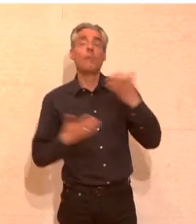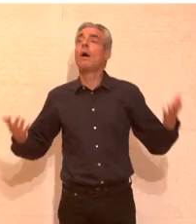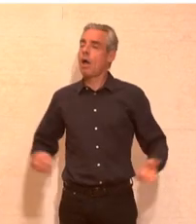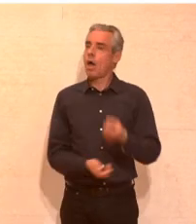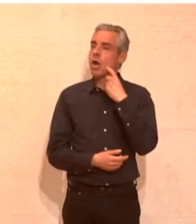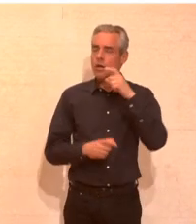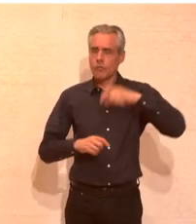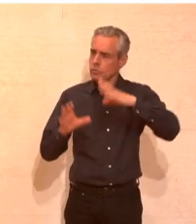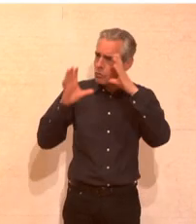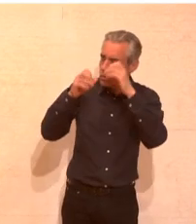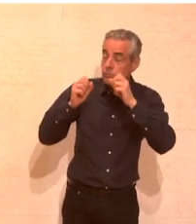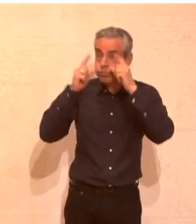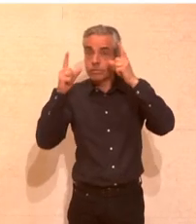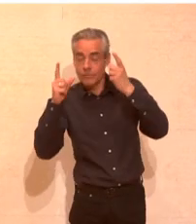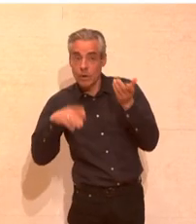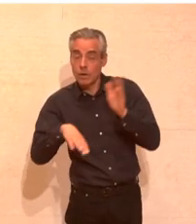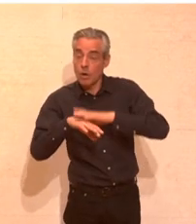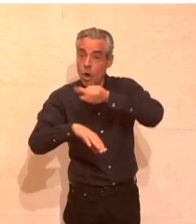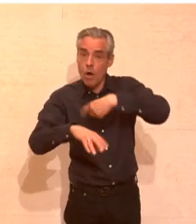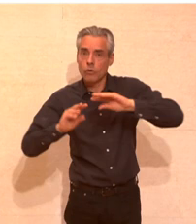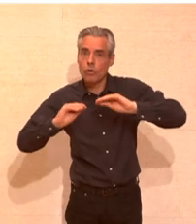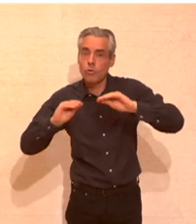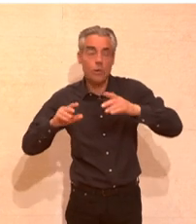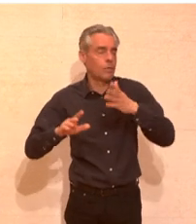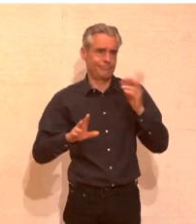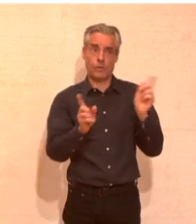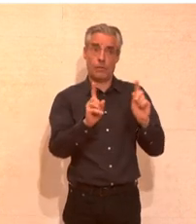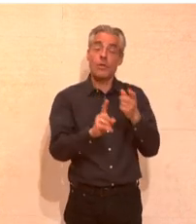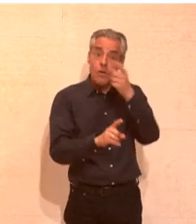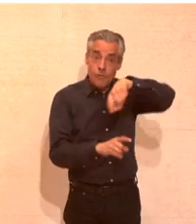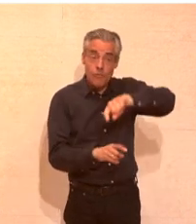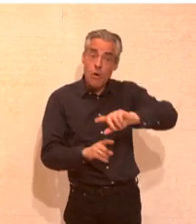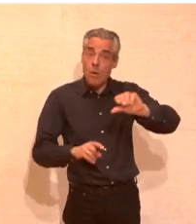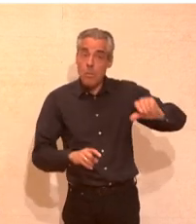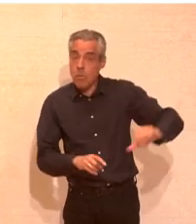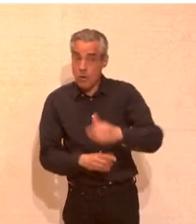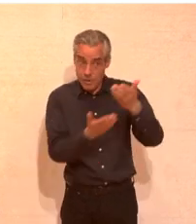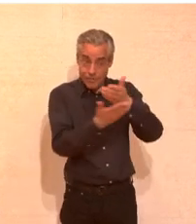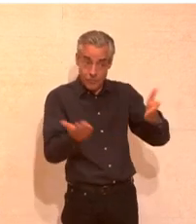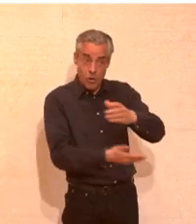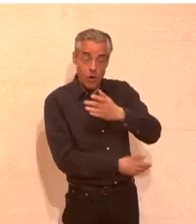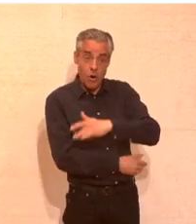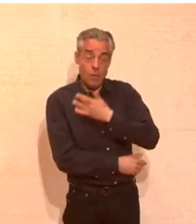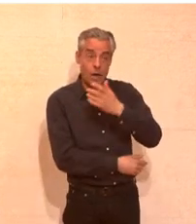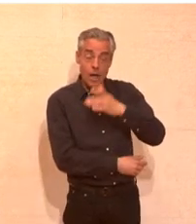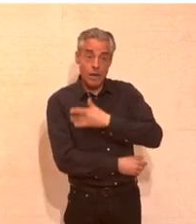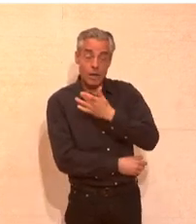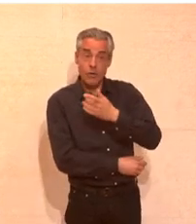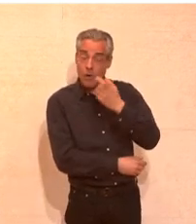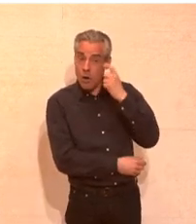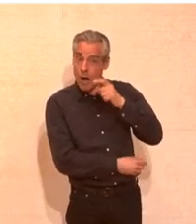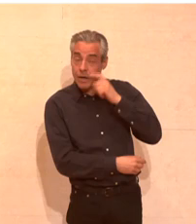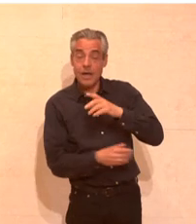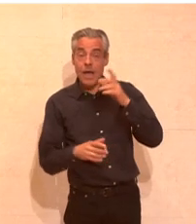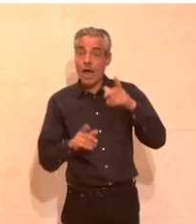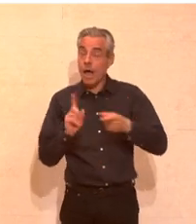doit être attentif et éveillé pendant les heures de classe. Et pourtant, vous êtes les premiers à vous rendre compte de l'importance du sommeil et de